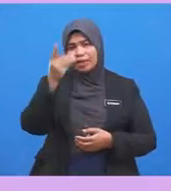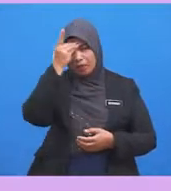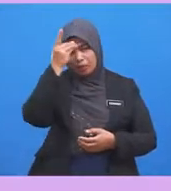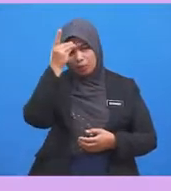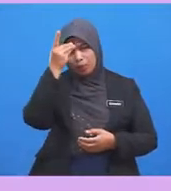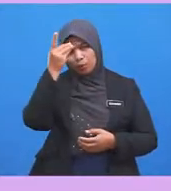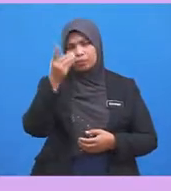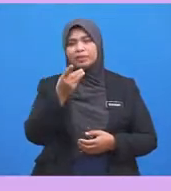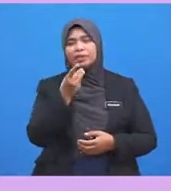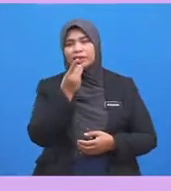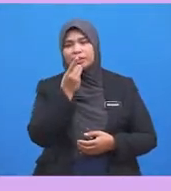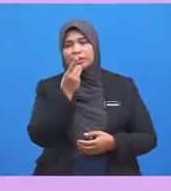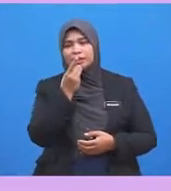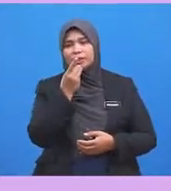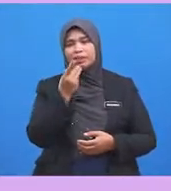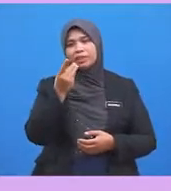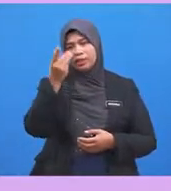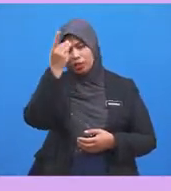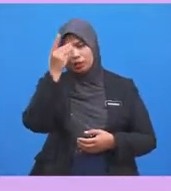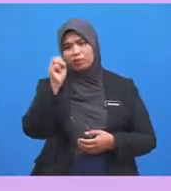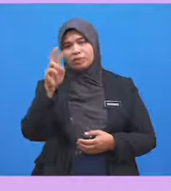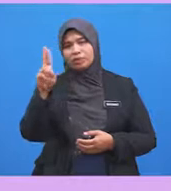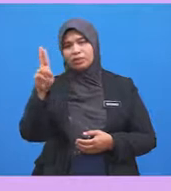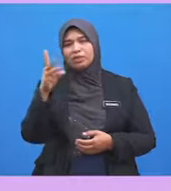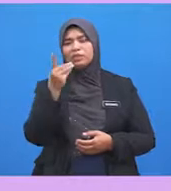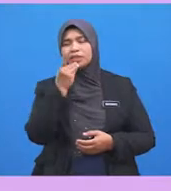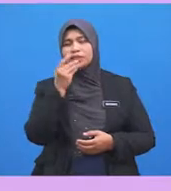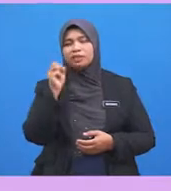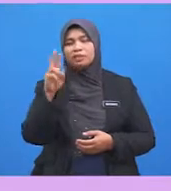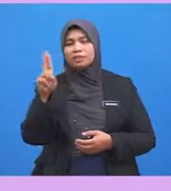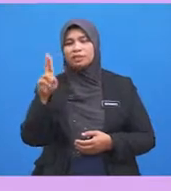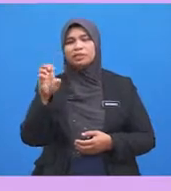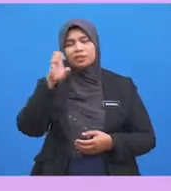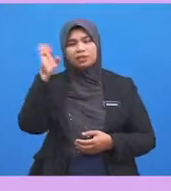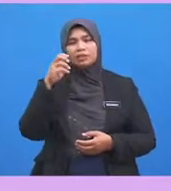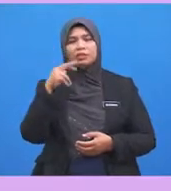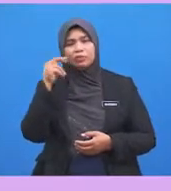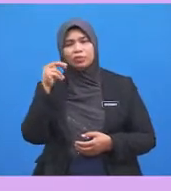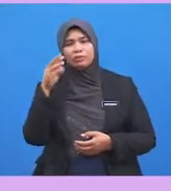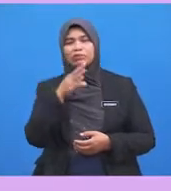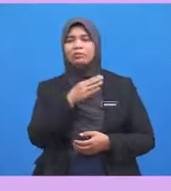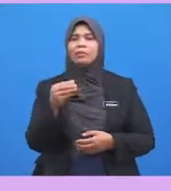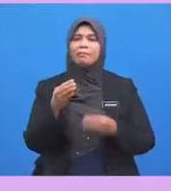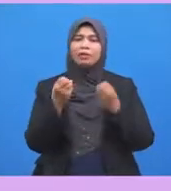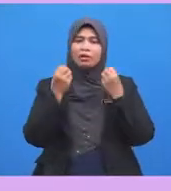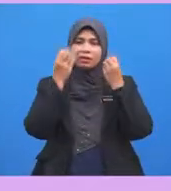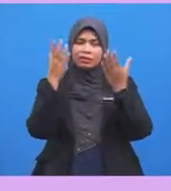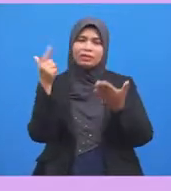Datuk, Datin, Datuk Seri, Datin Seri, Encik, Puan dan banyak lagi.